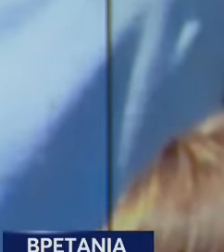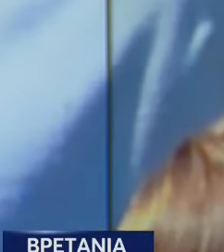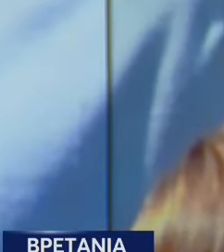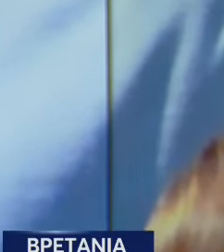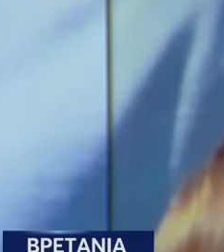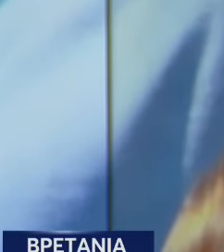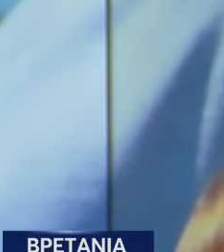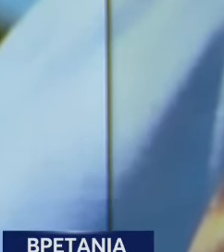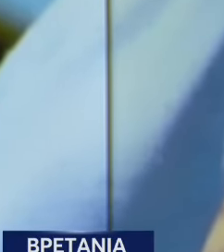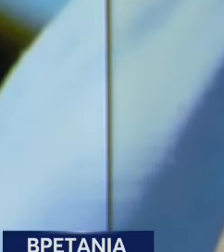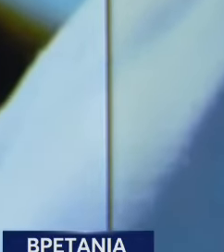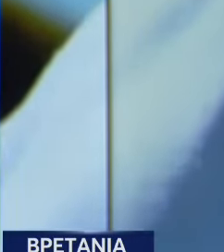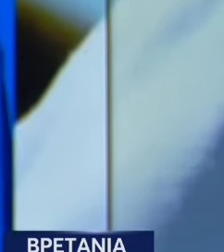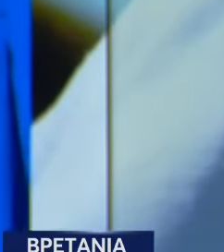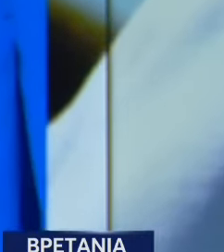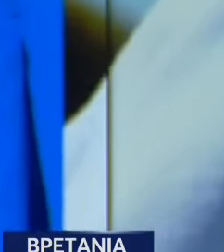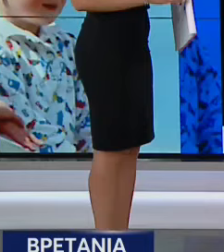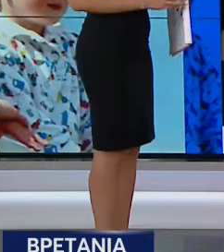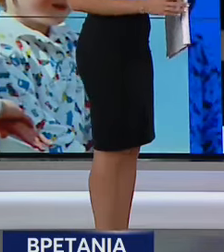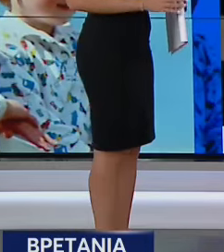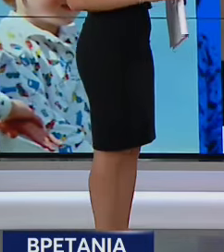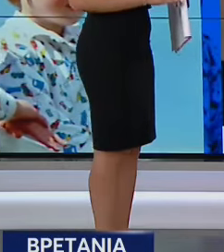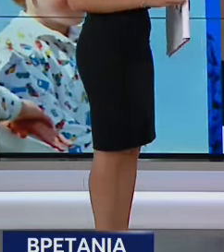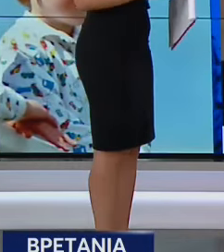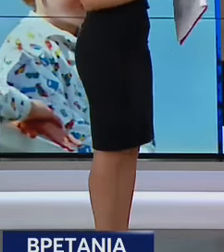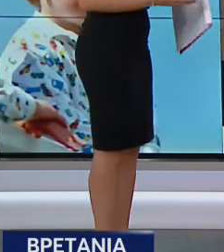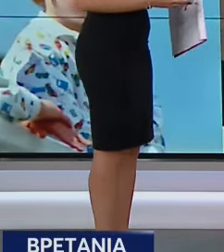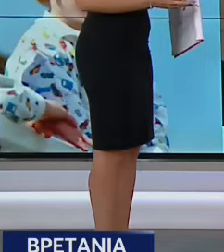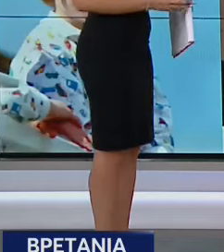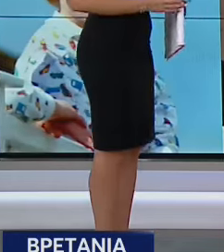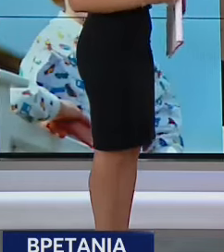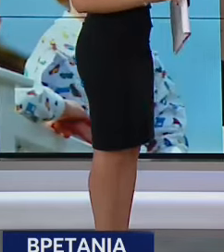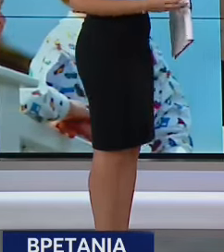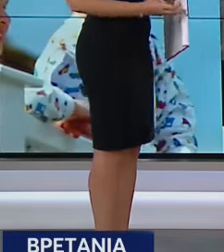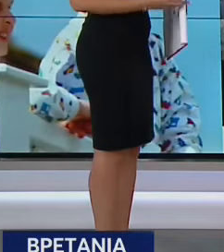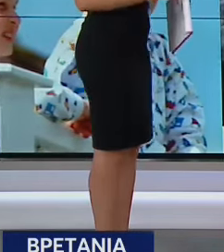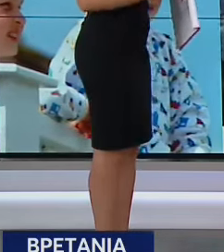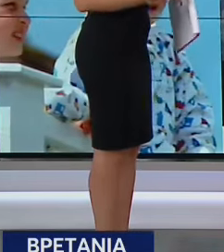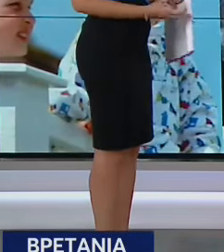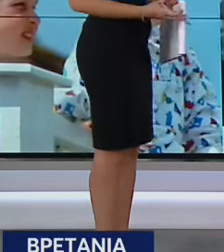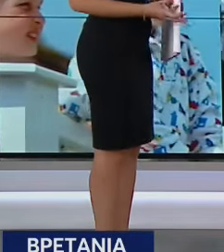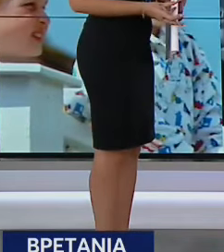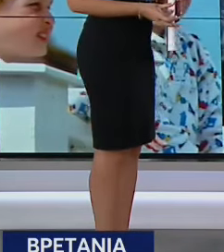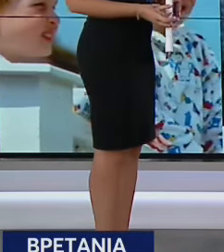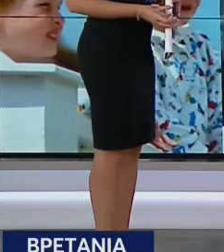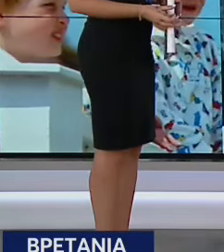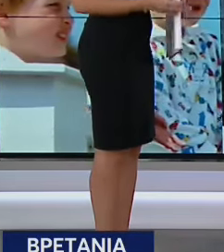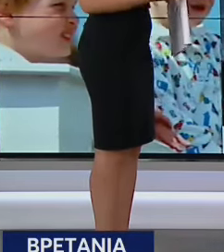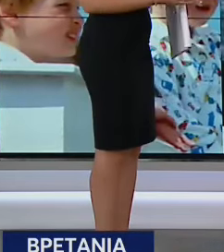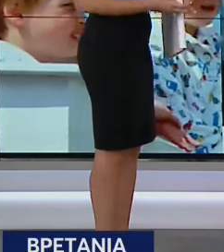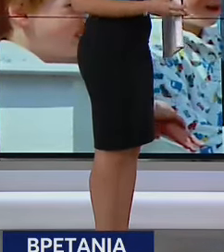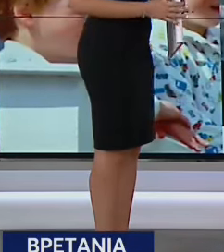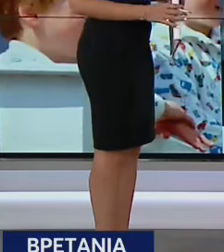Αυτό το οποίο σίγουρα ξέρουμε είναι ότι θα μιλήσει για την μητέρα του, για το πώς έζησε μαζί της και θα την αποχαιρετήσει με πάρα πολύ συγκινητικά